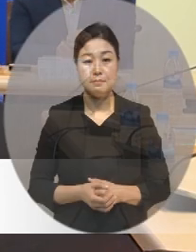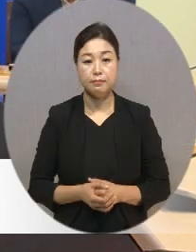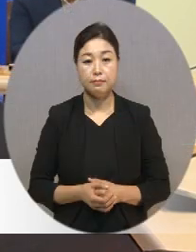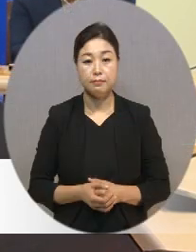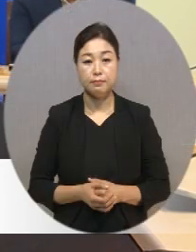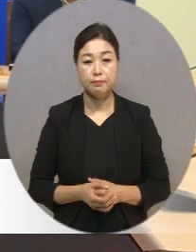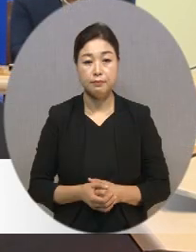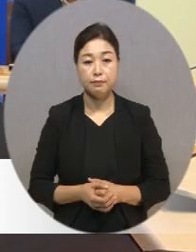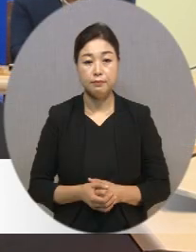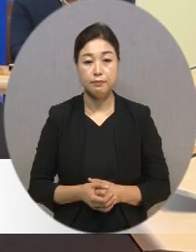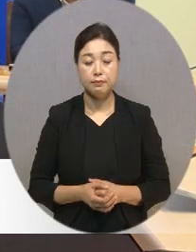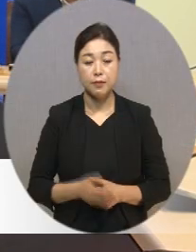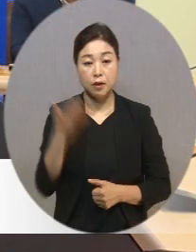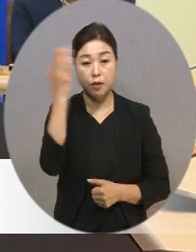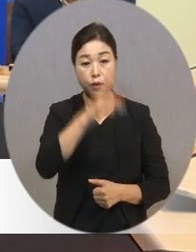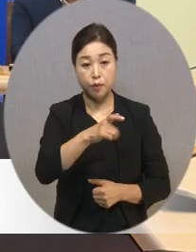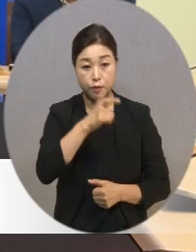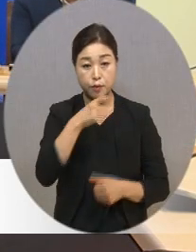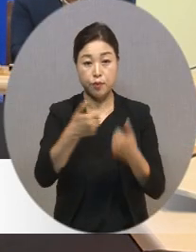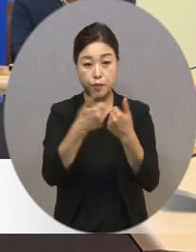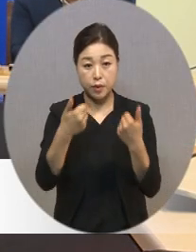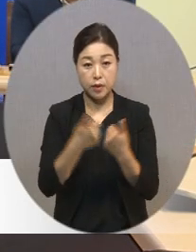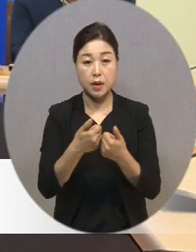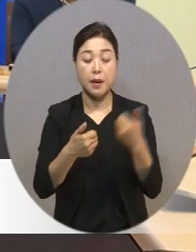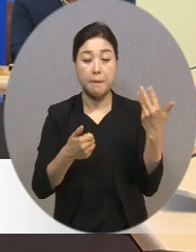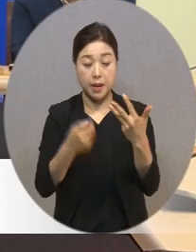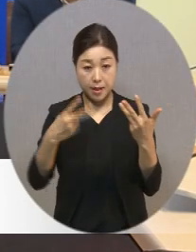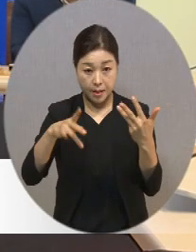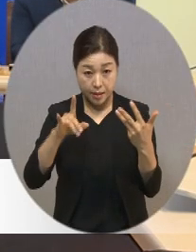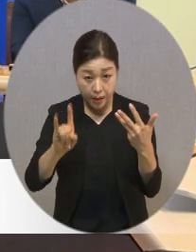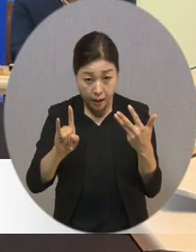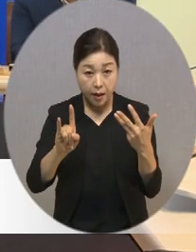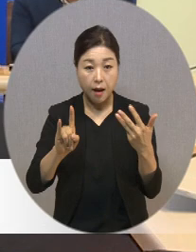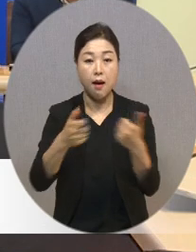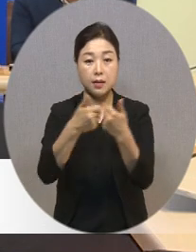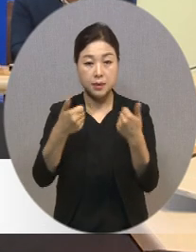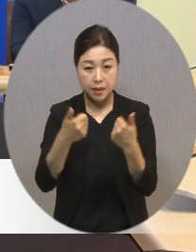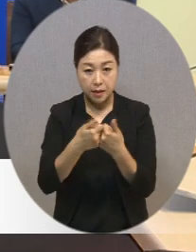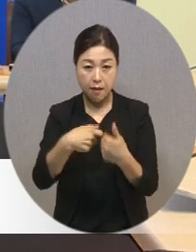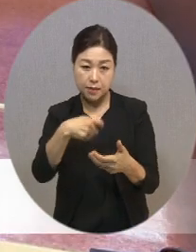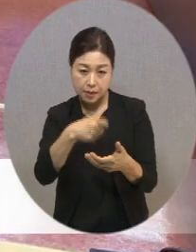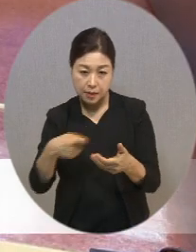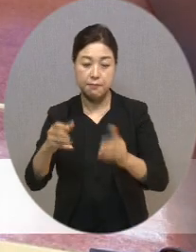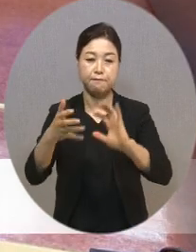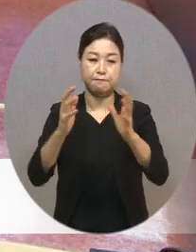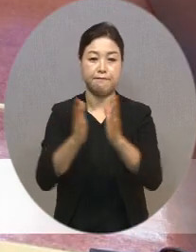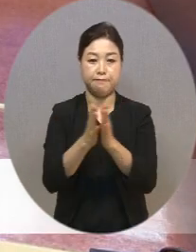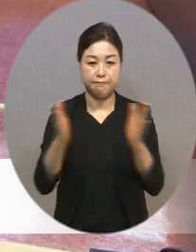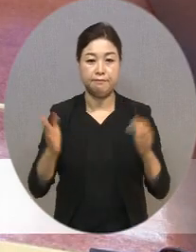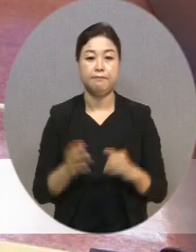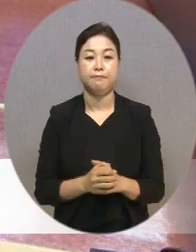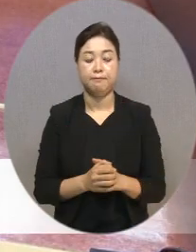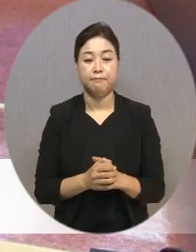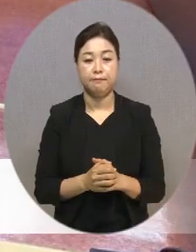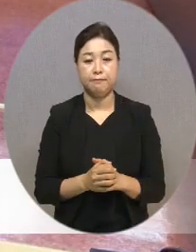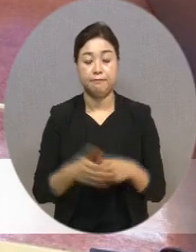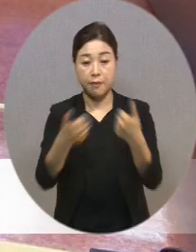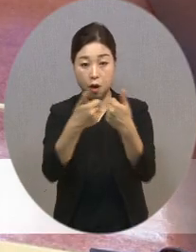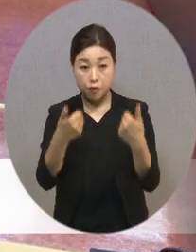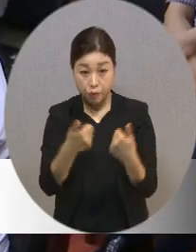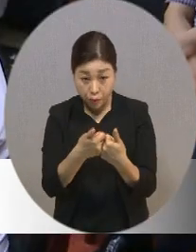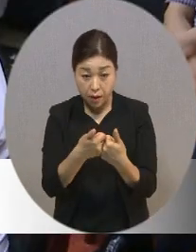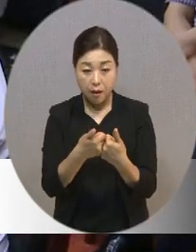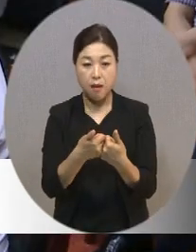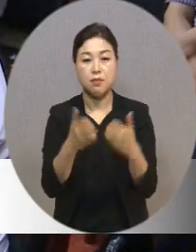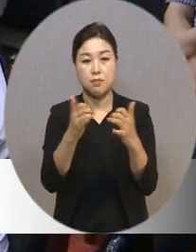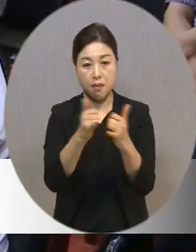여수시의회는 제8대 여수시의회 후반기 의장단 기자간담회를 개최했습니다. 후반기 의회 구성원이 완료됨에